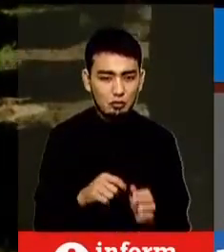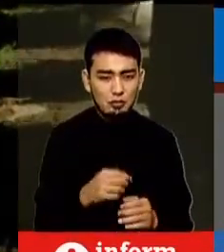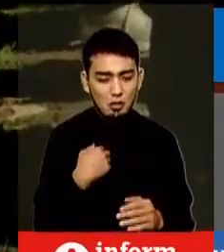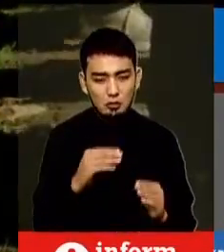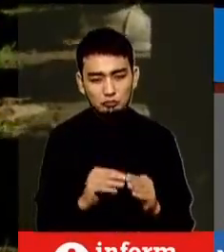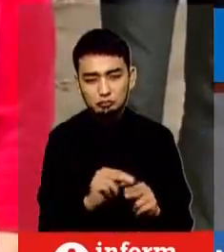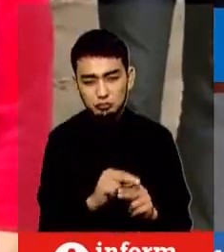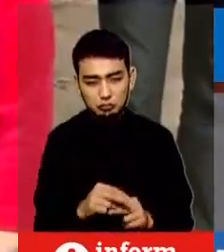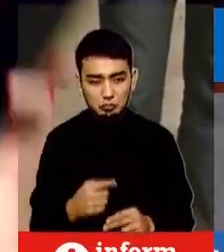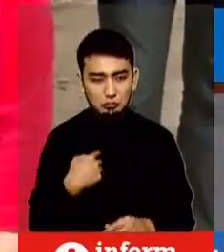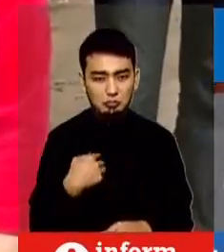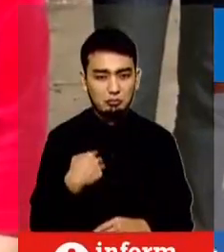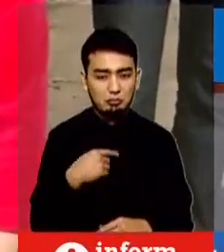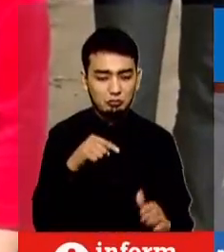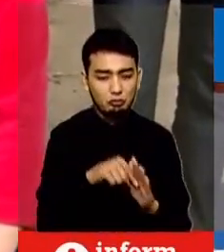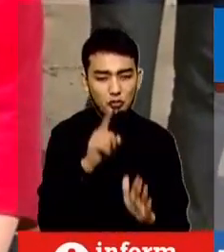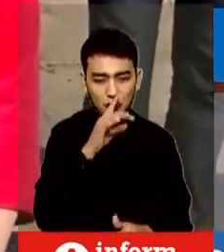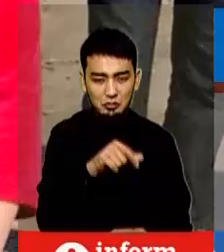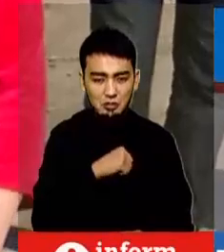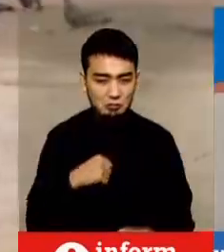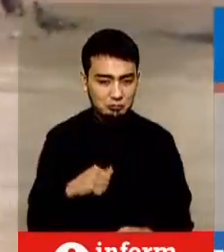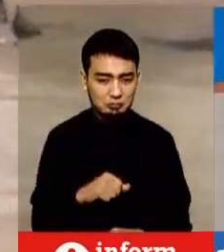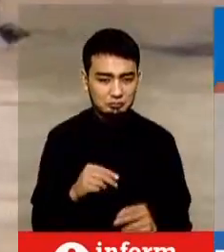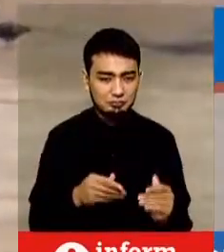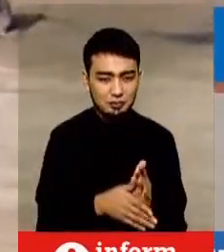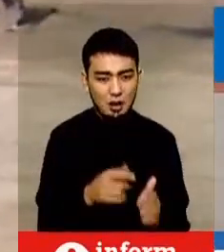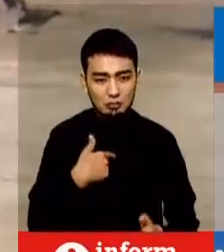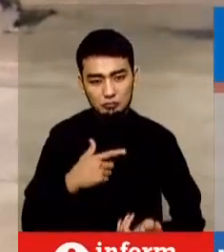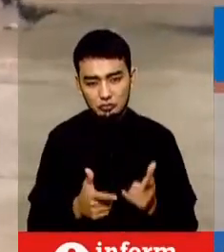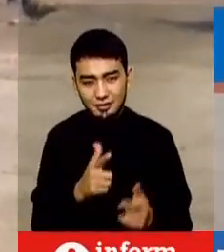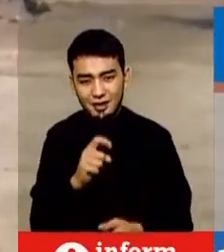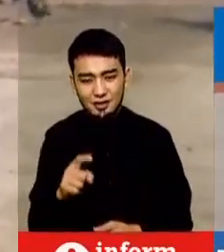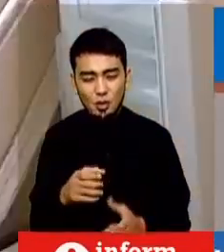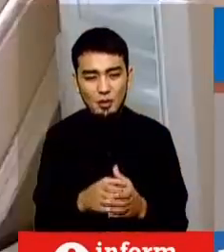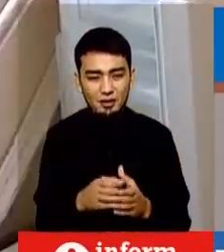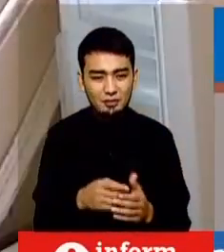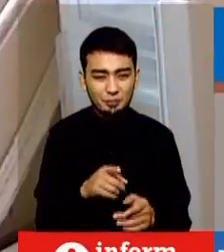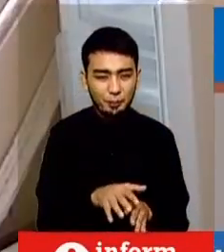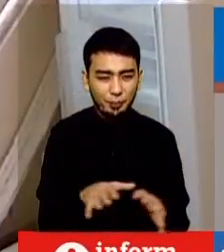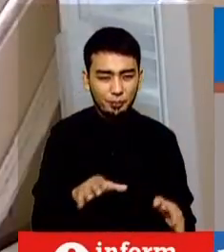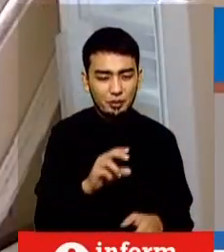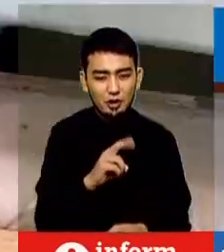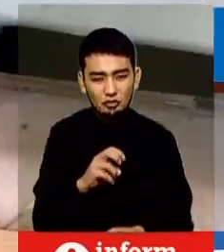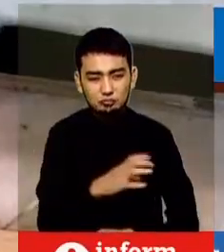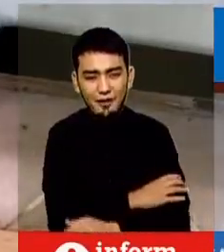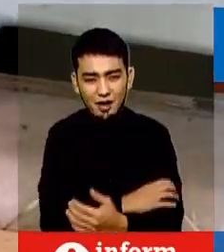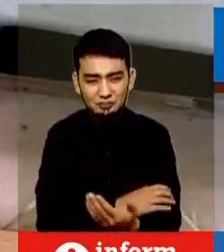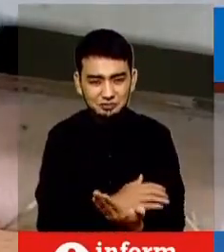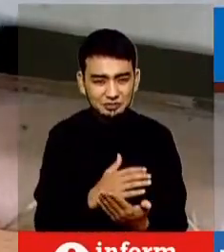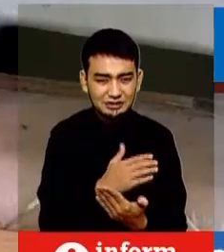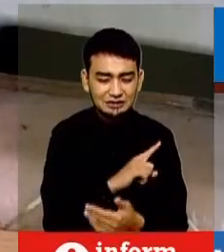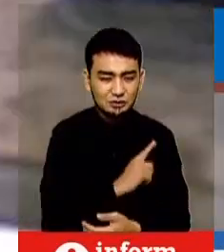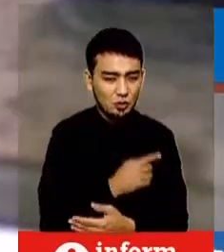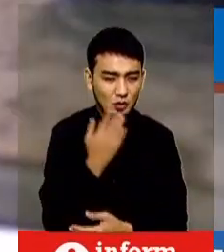имеем отношения. В газовой компании действительно считают, что их вины здесь нет. Утечек, как и высокого давления, не было. Якобы жильцы